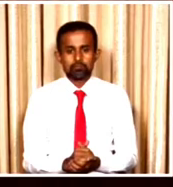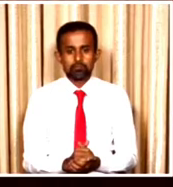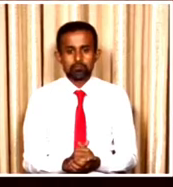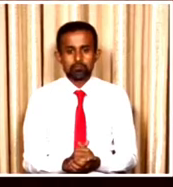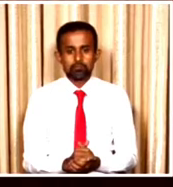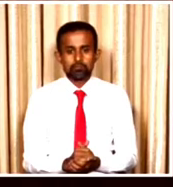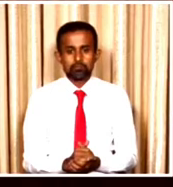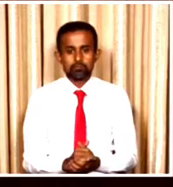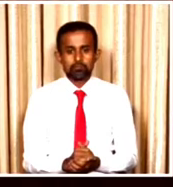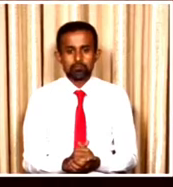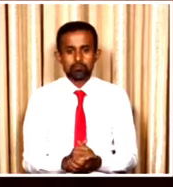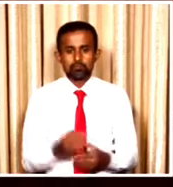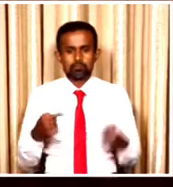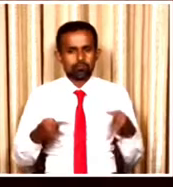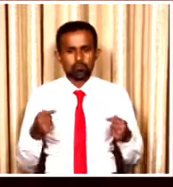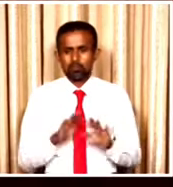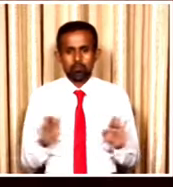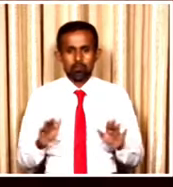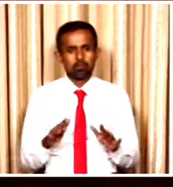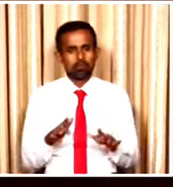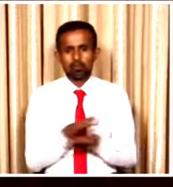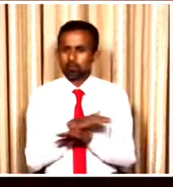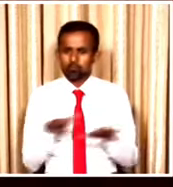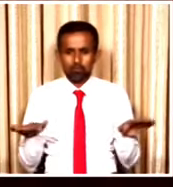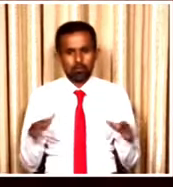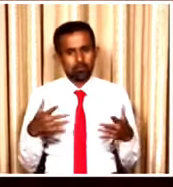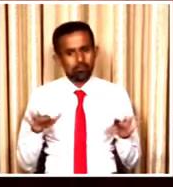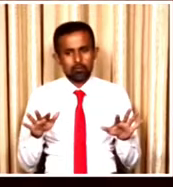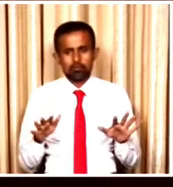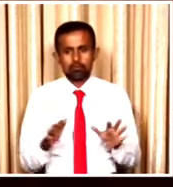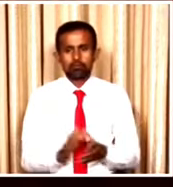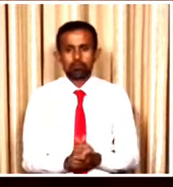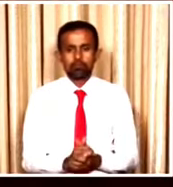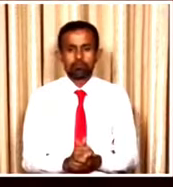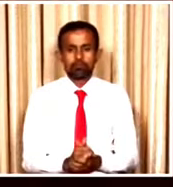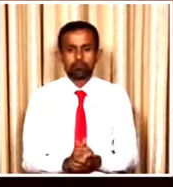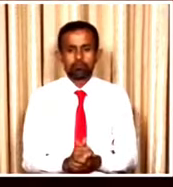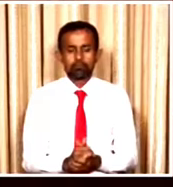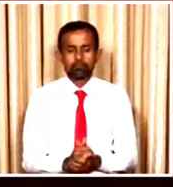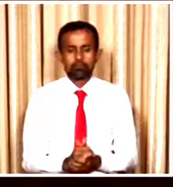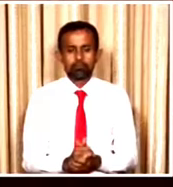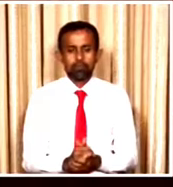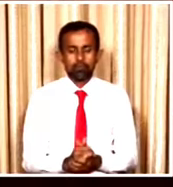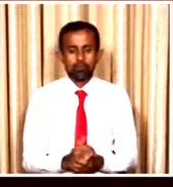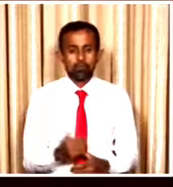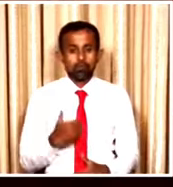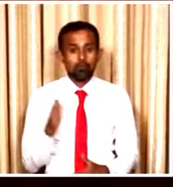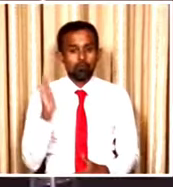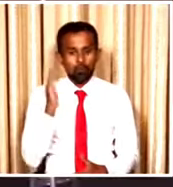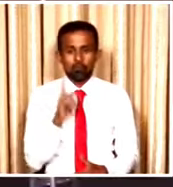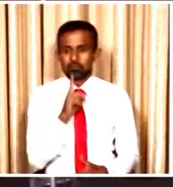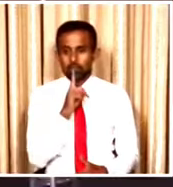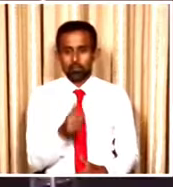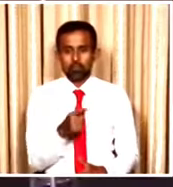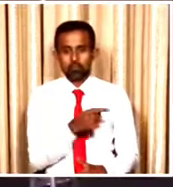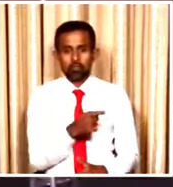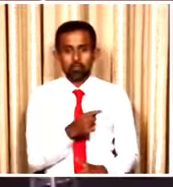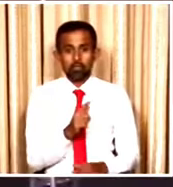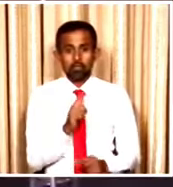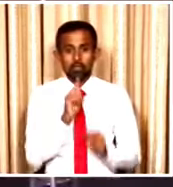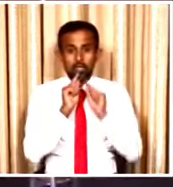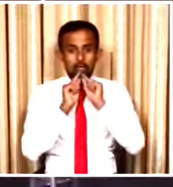එහෙනම් මේක විවාදයක් කරන්න නැතුව ඉවර කරන්න මේ ජනතුතුමා. ඔව්. ඒක නිසා මම විශේෂයෙන් කියන්නට ඕන මේ කරපු